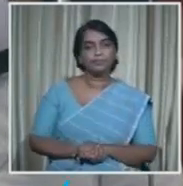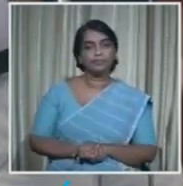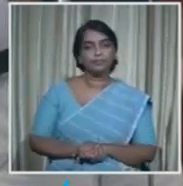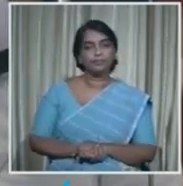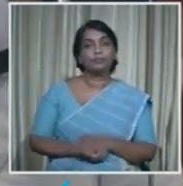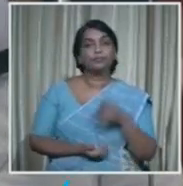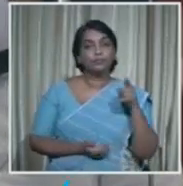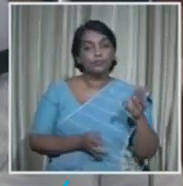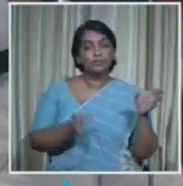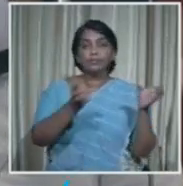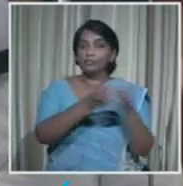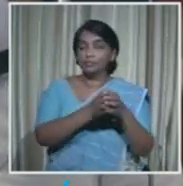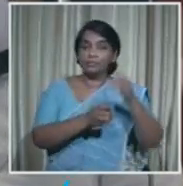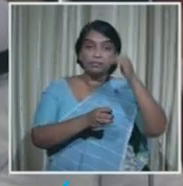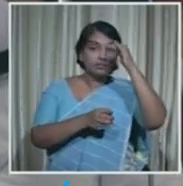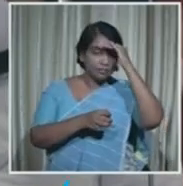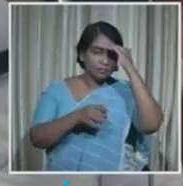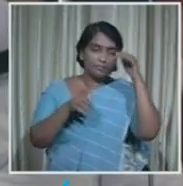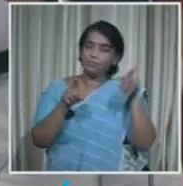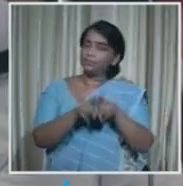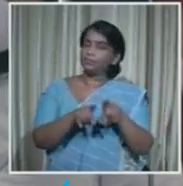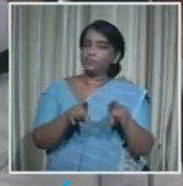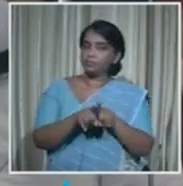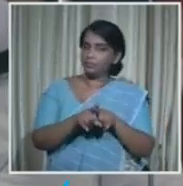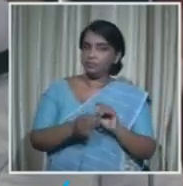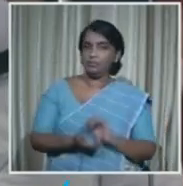ඒකෙත් කණ්ඩායම් නායකයා විදියට